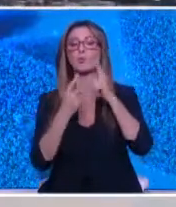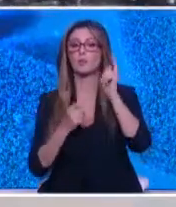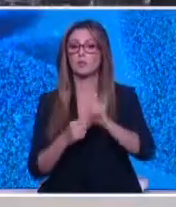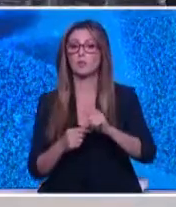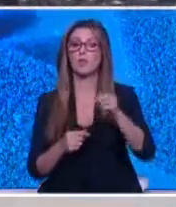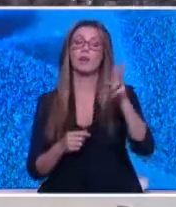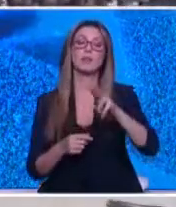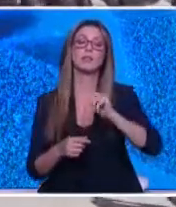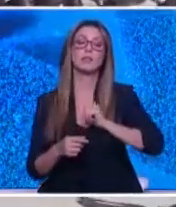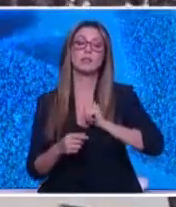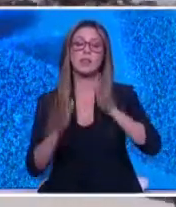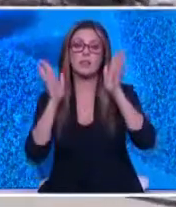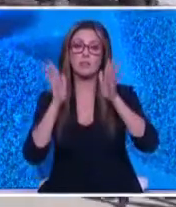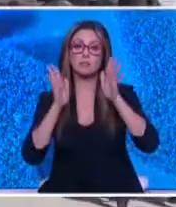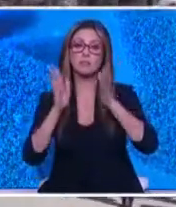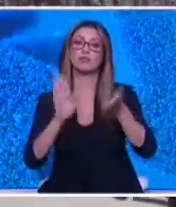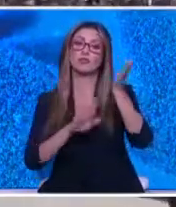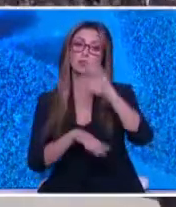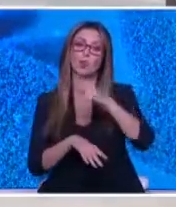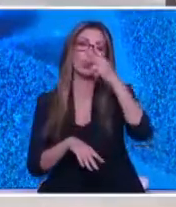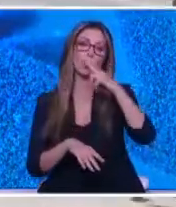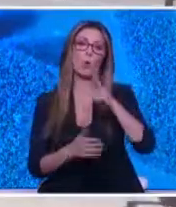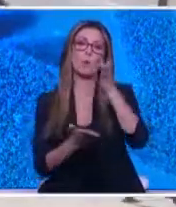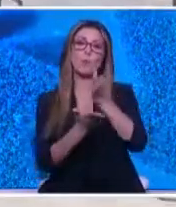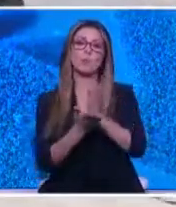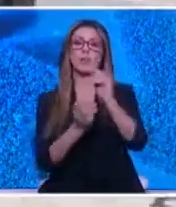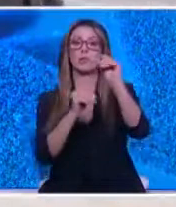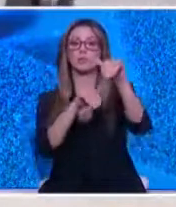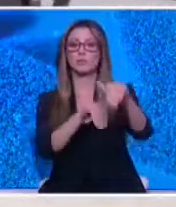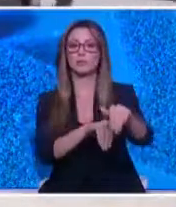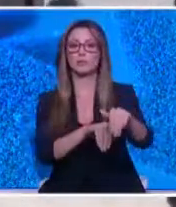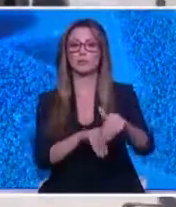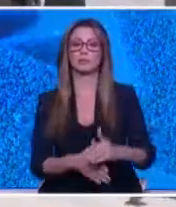Şehit asker kılınan namazın ardından köy mezarlığında defnedildi.